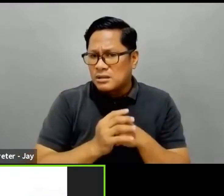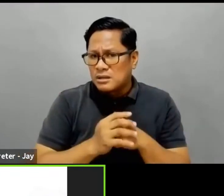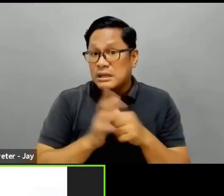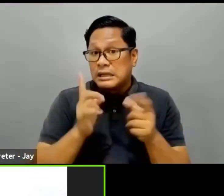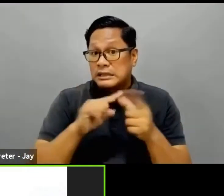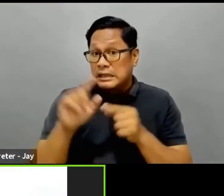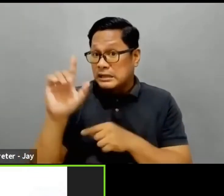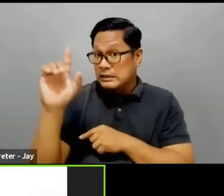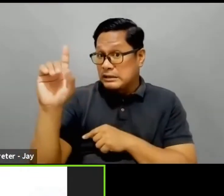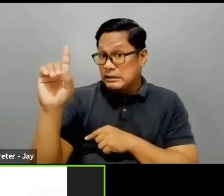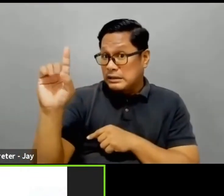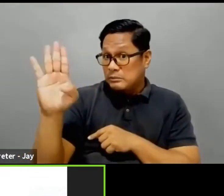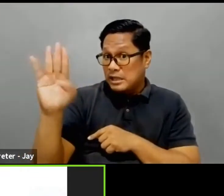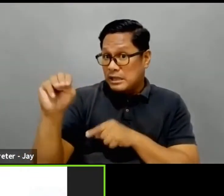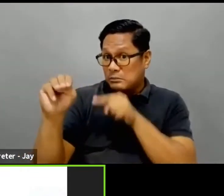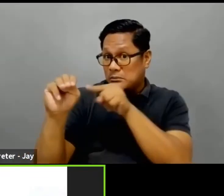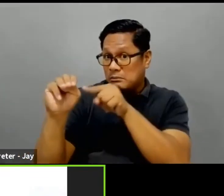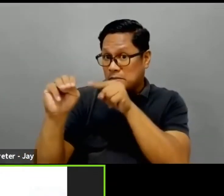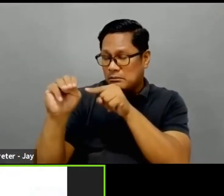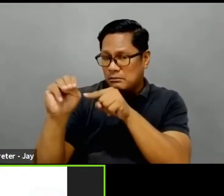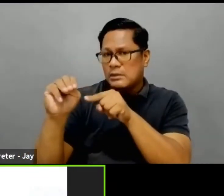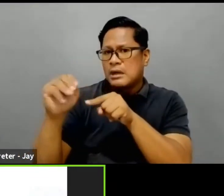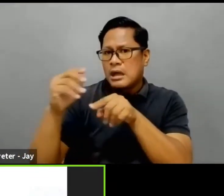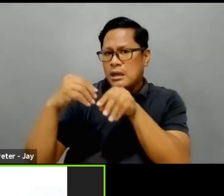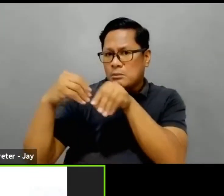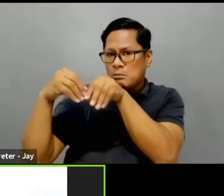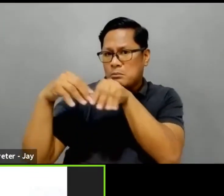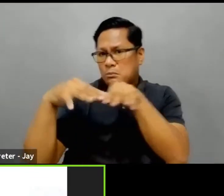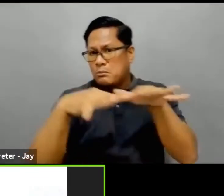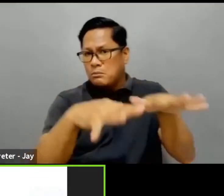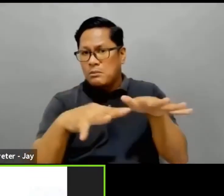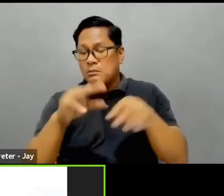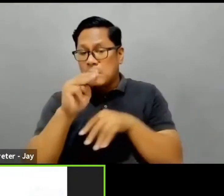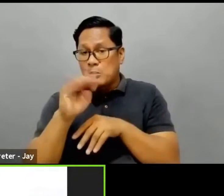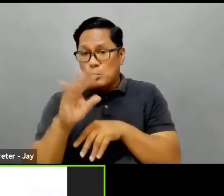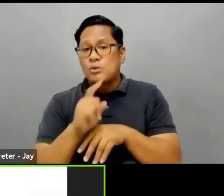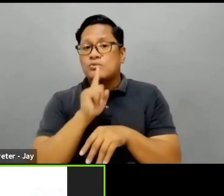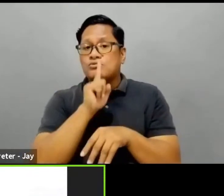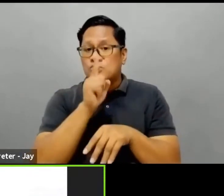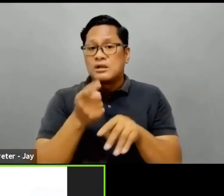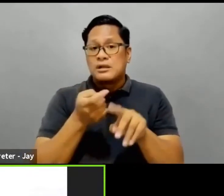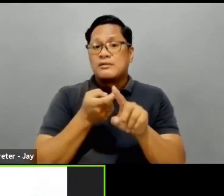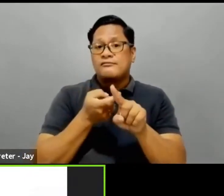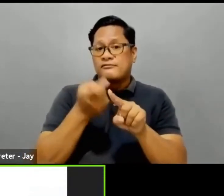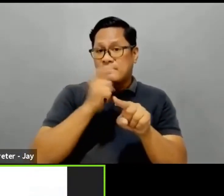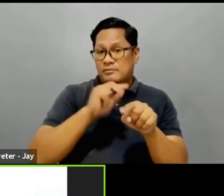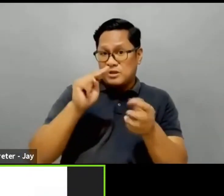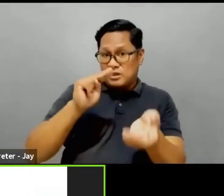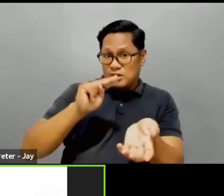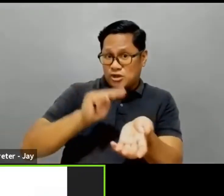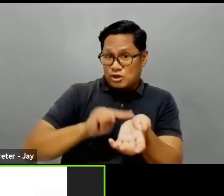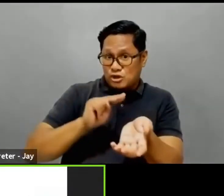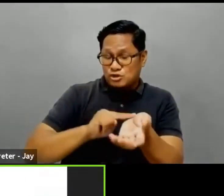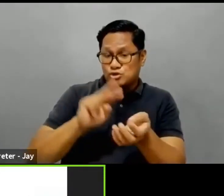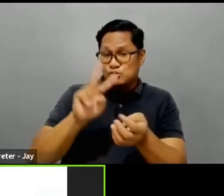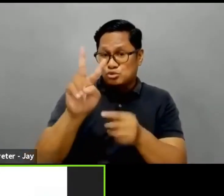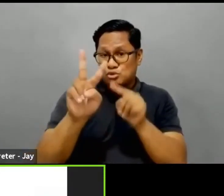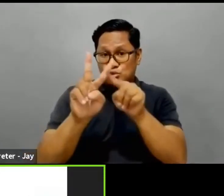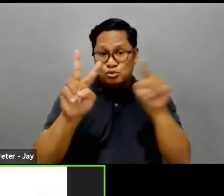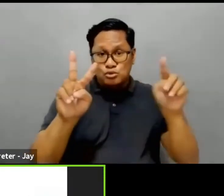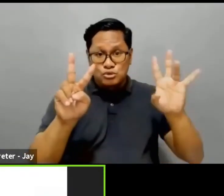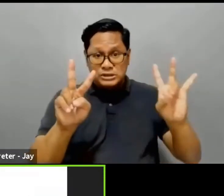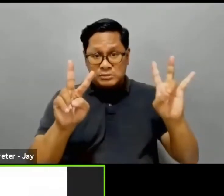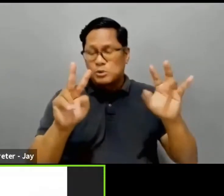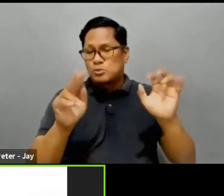DBM ng ganitong circular na ibinaba niya ng isang rank mula nurse 2 hanggang nurse 7 without even consulting